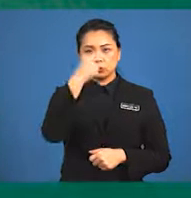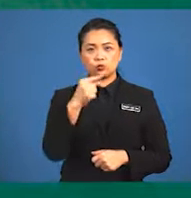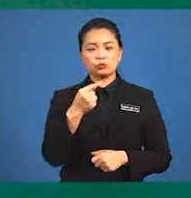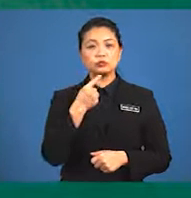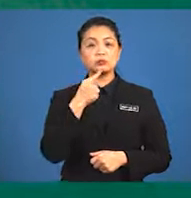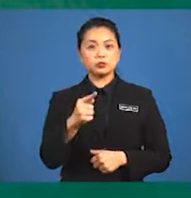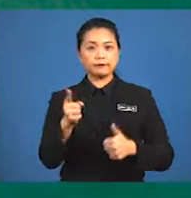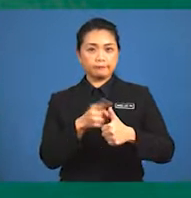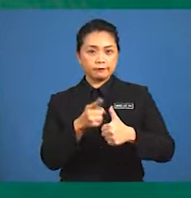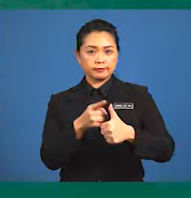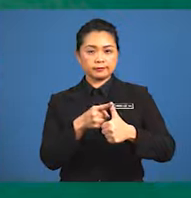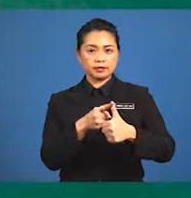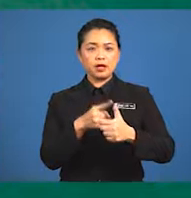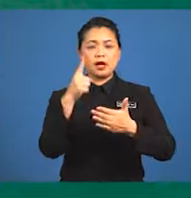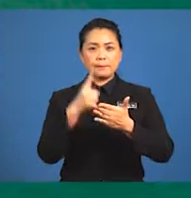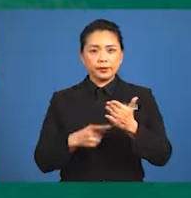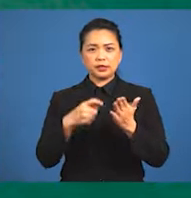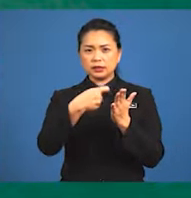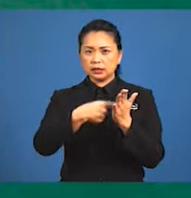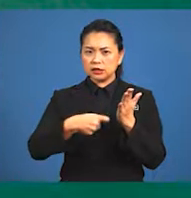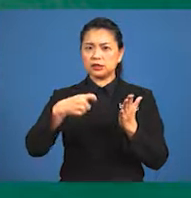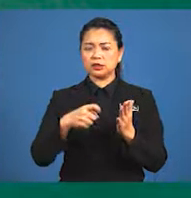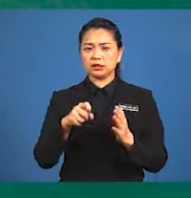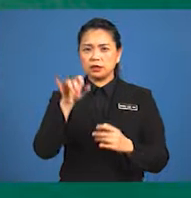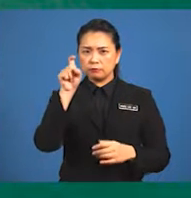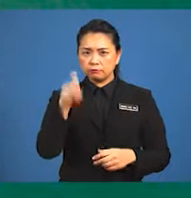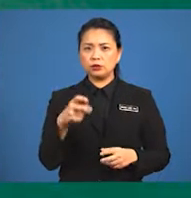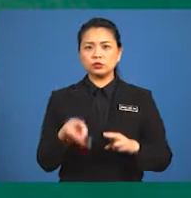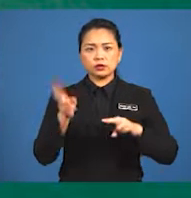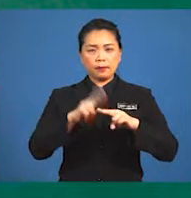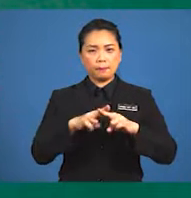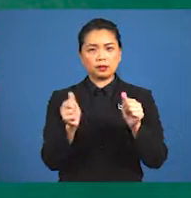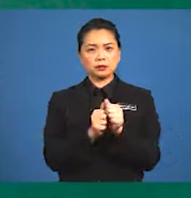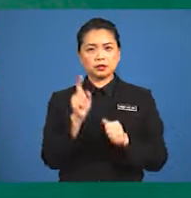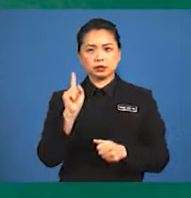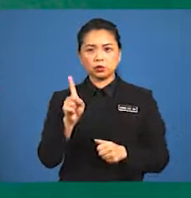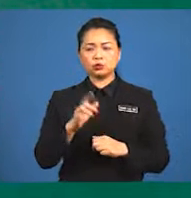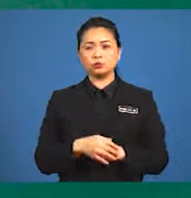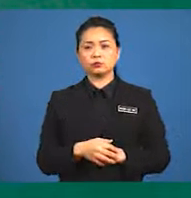Untuk sebutan pertama, apakah nilai yang perlu kita tambahkan dengan 1?